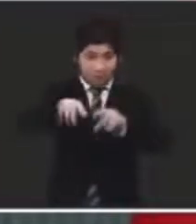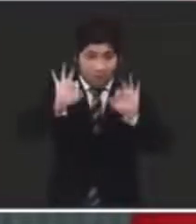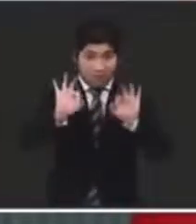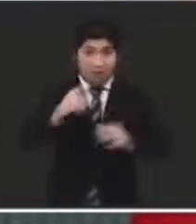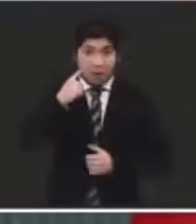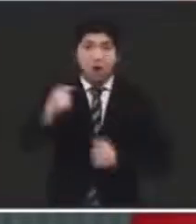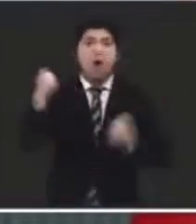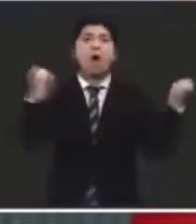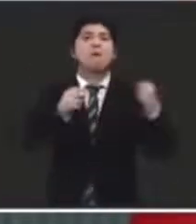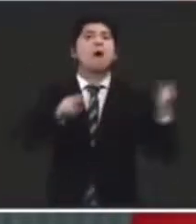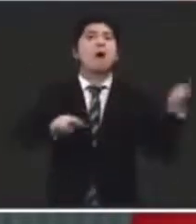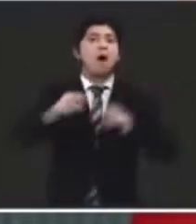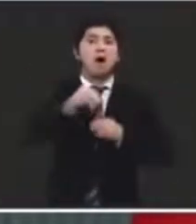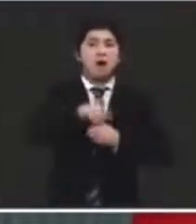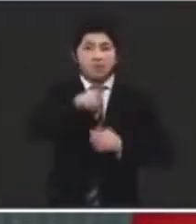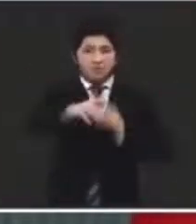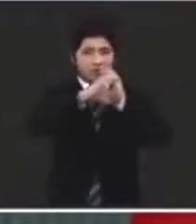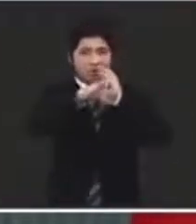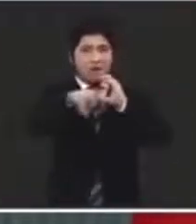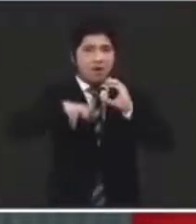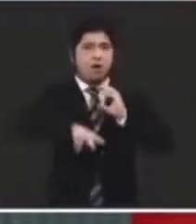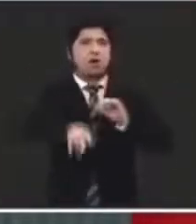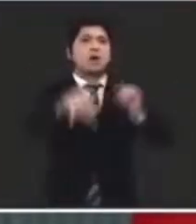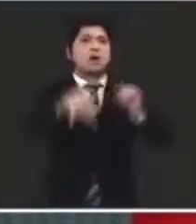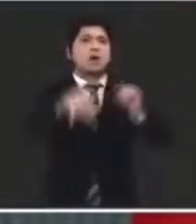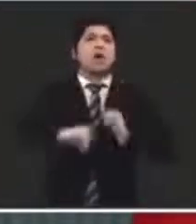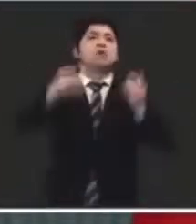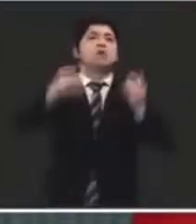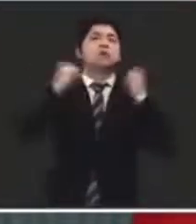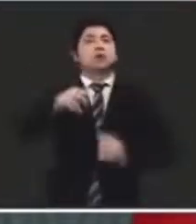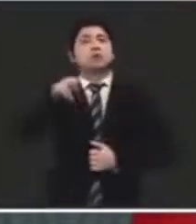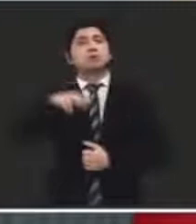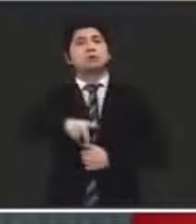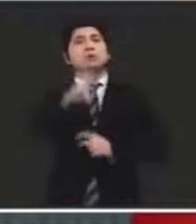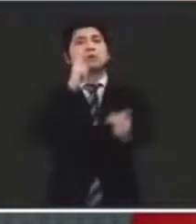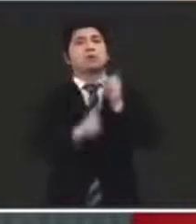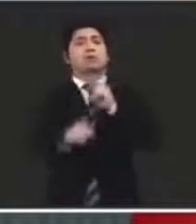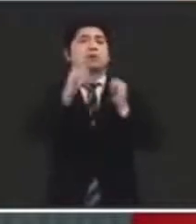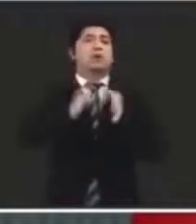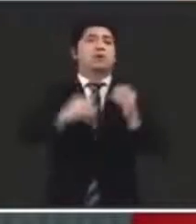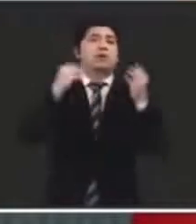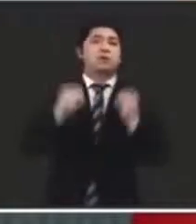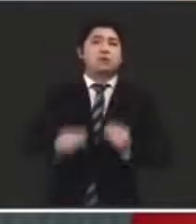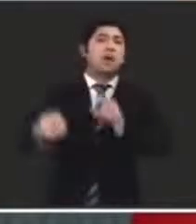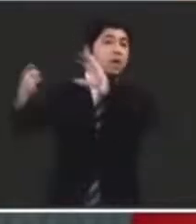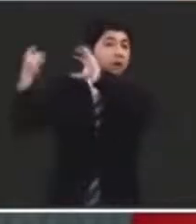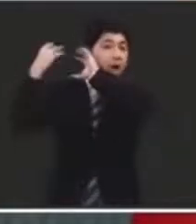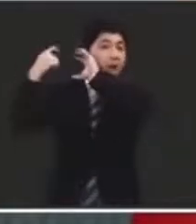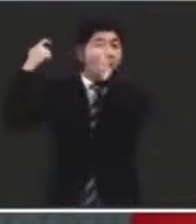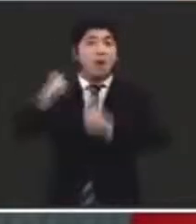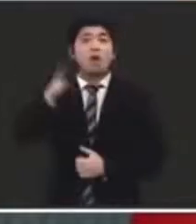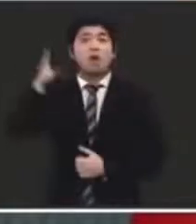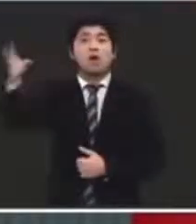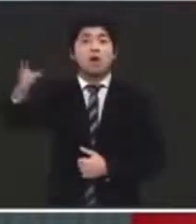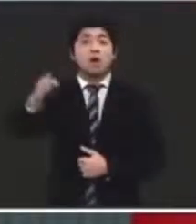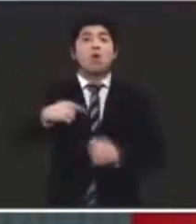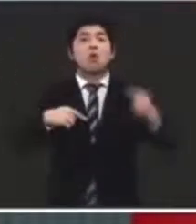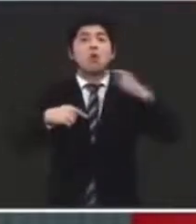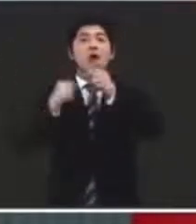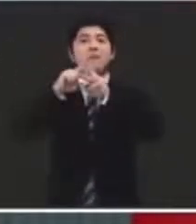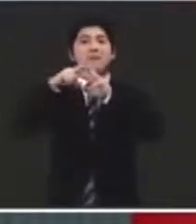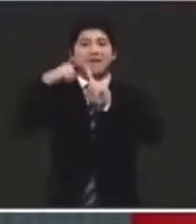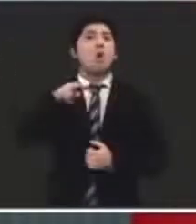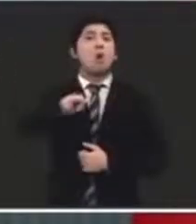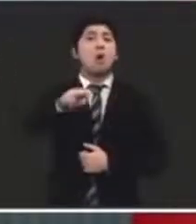araçlar bu tünellerden rahatlıkla geçsin Diyarbakır'da güney batı çevre